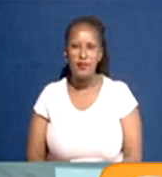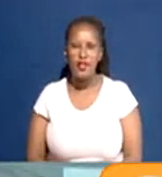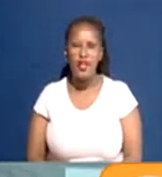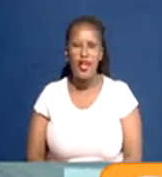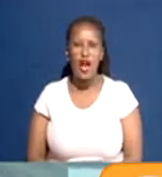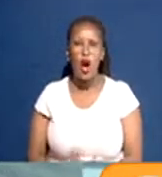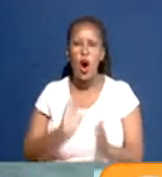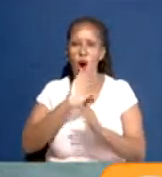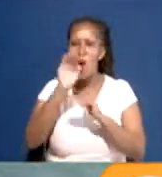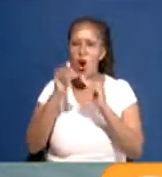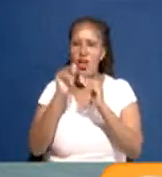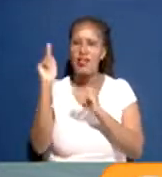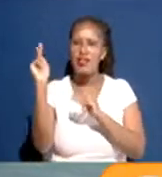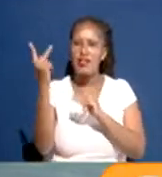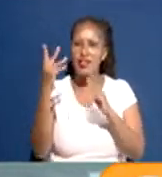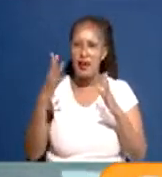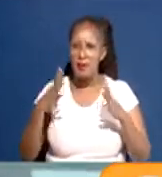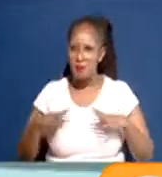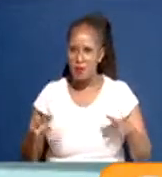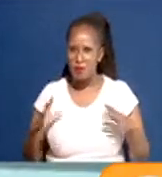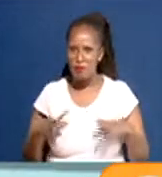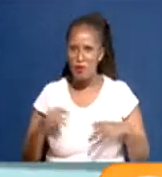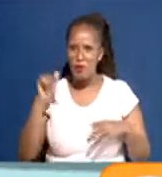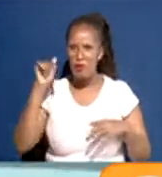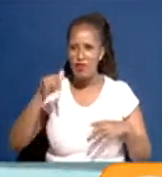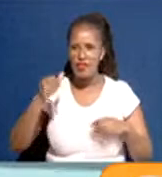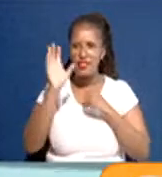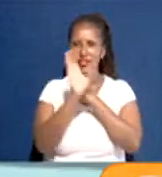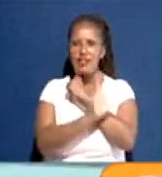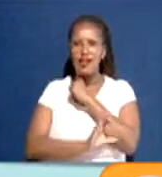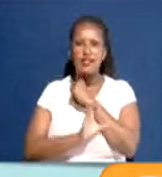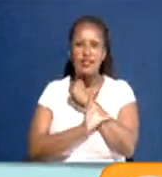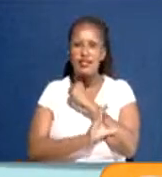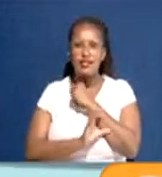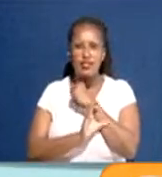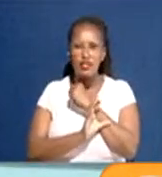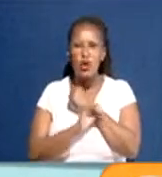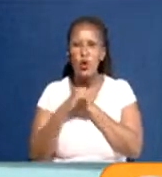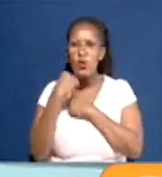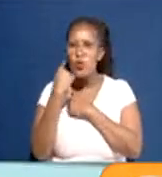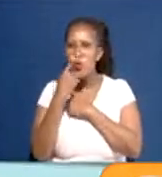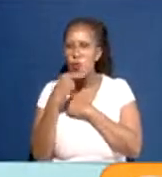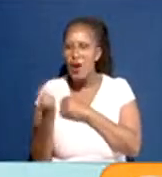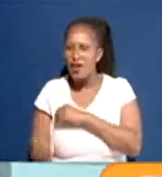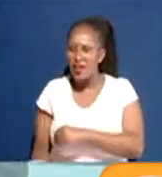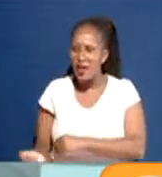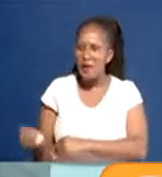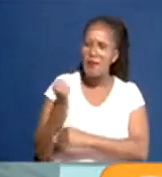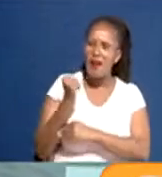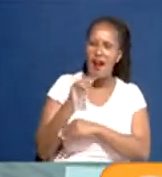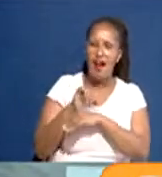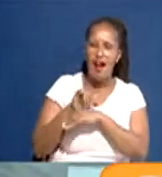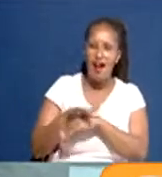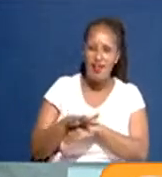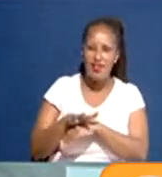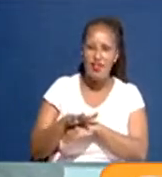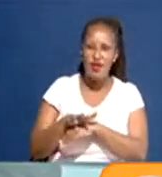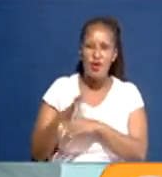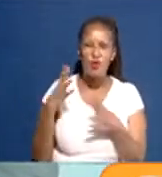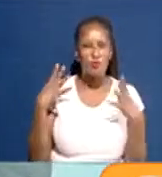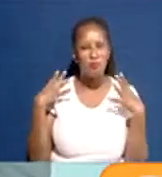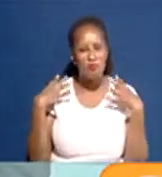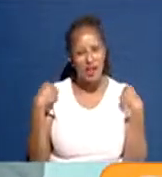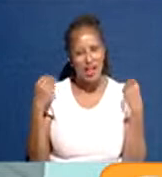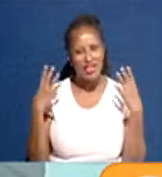Every citizen of the Republic of Kenya that woke up early to exercise